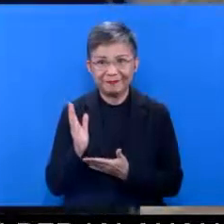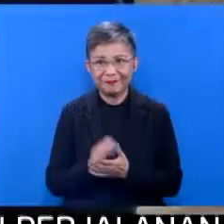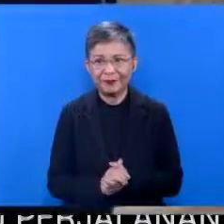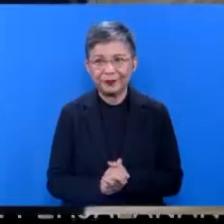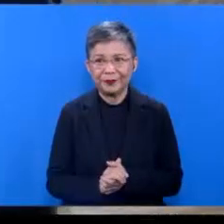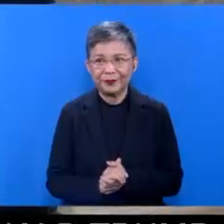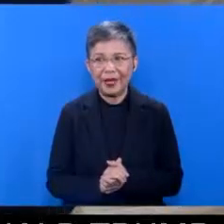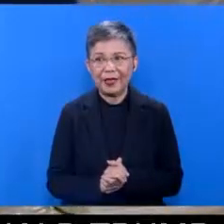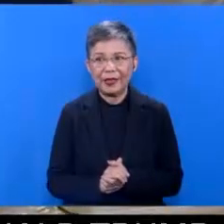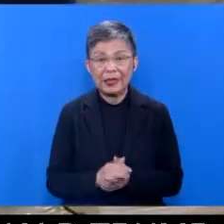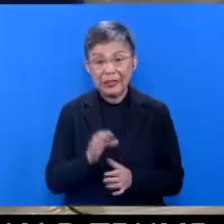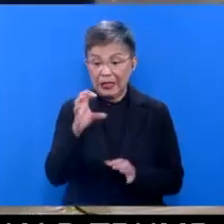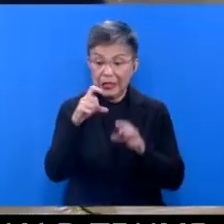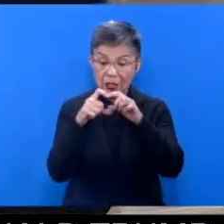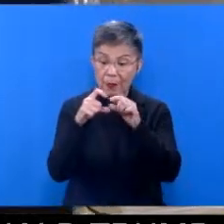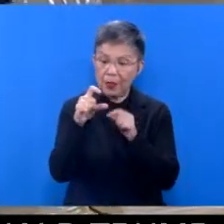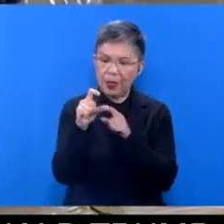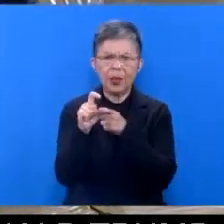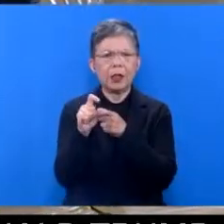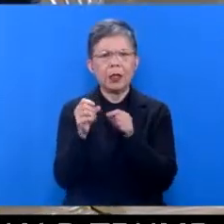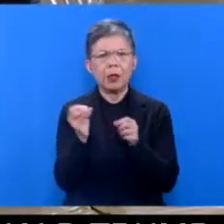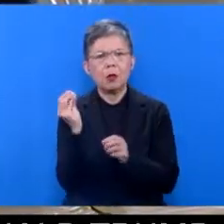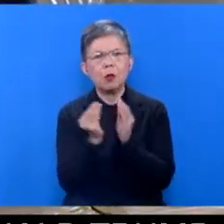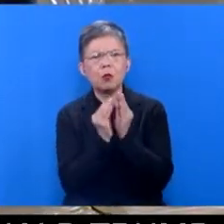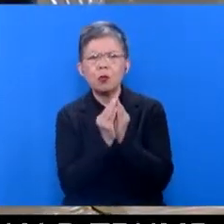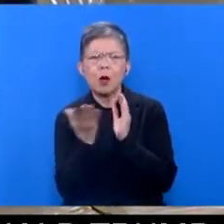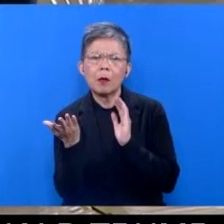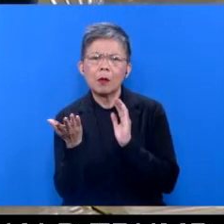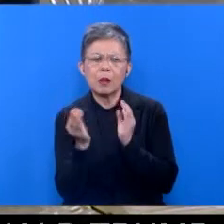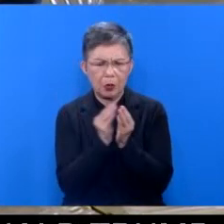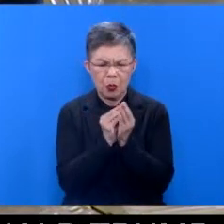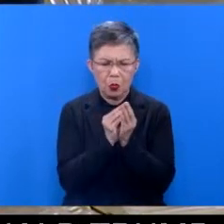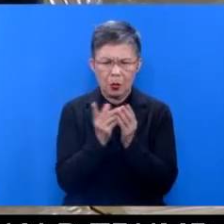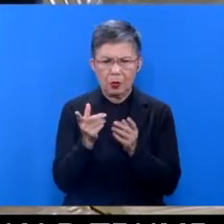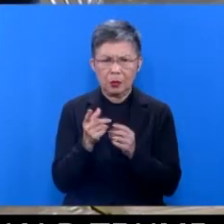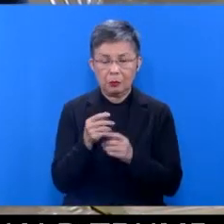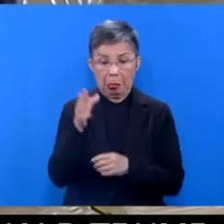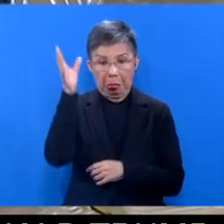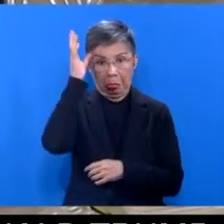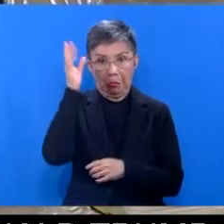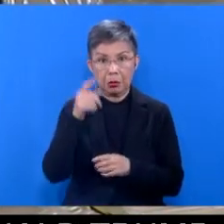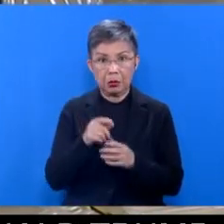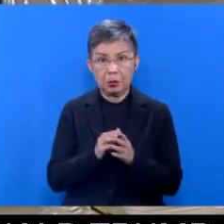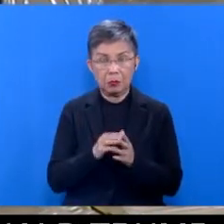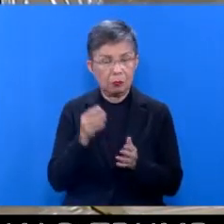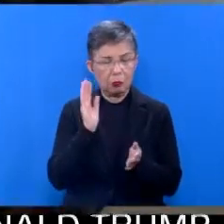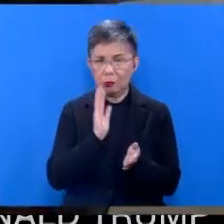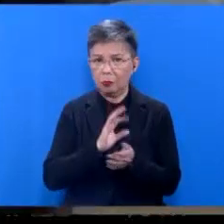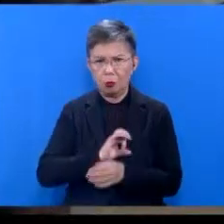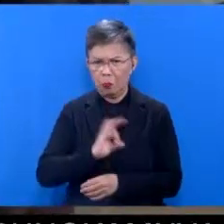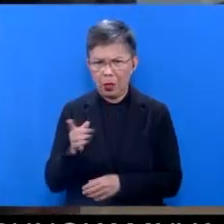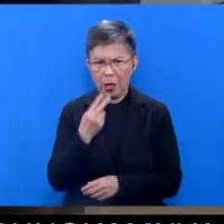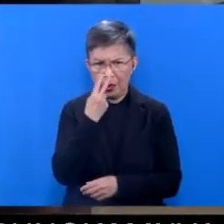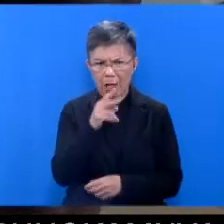Nah, Kak Anissa, sebenarnya tahu nggak sih ini tuh benda apa namanya? Ini kurang tahu sih. Belum pernah lihat juga. Apa